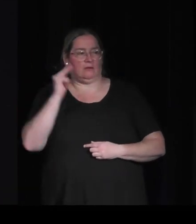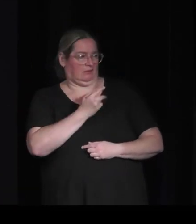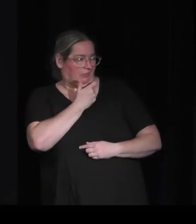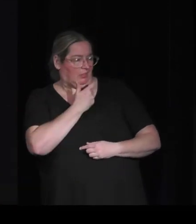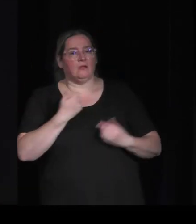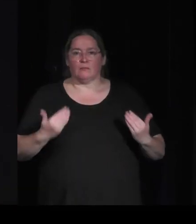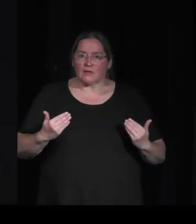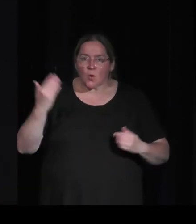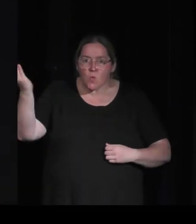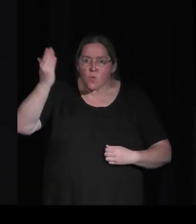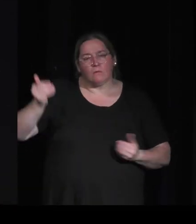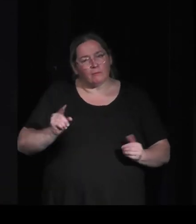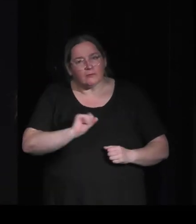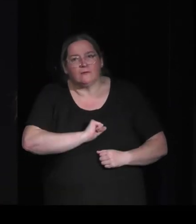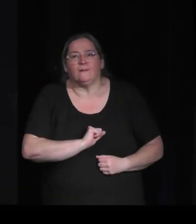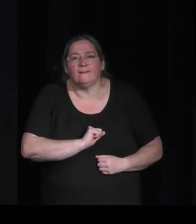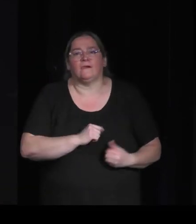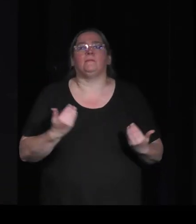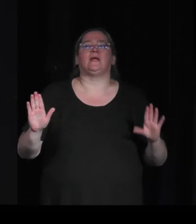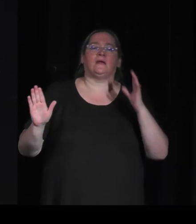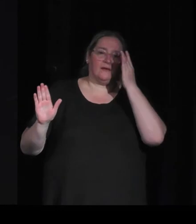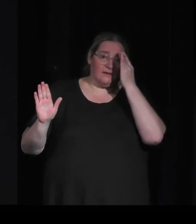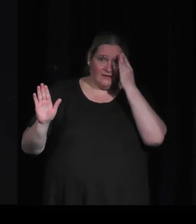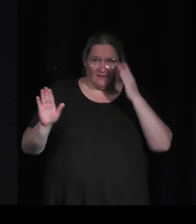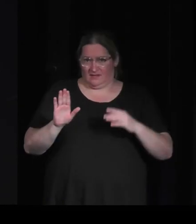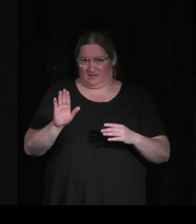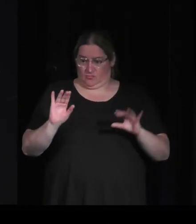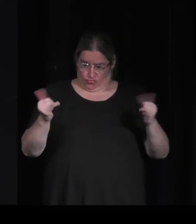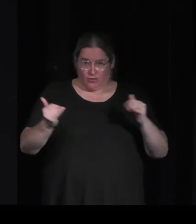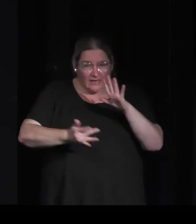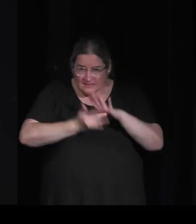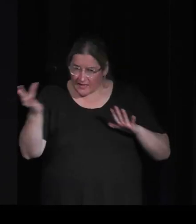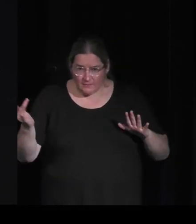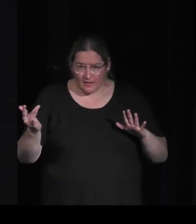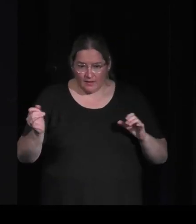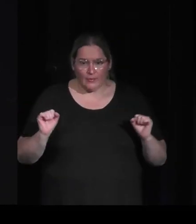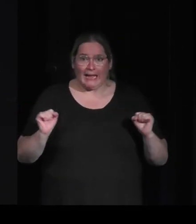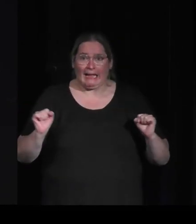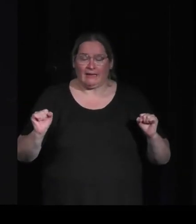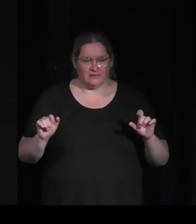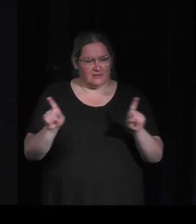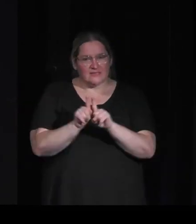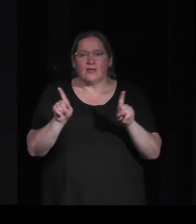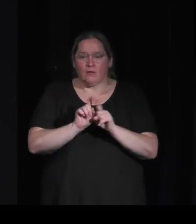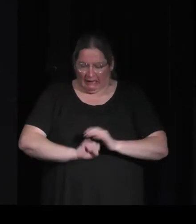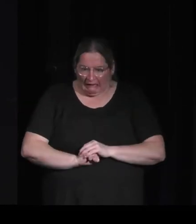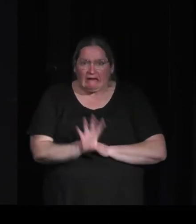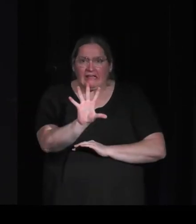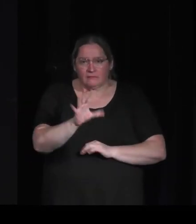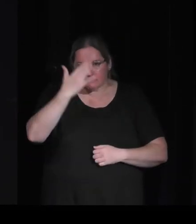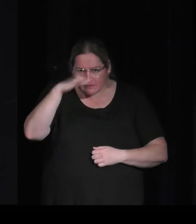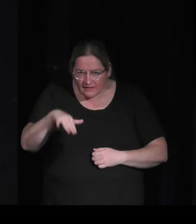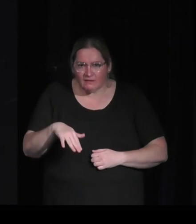mais ce qui était surtout étonnant c'est à dire que l'attention de l'escape c'est que vous aviez alors c'était un truc un peu à la alien c'est à dire il y a un